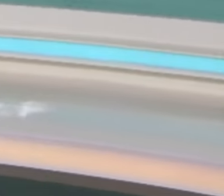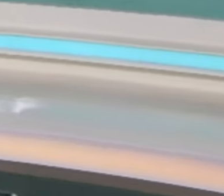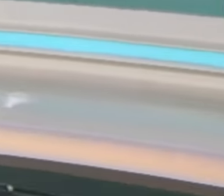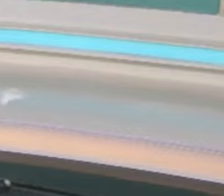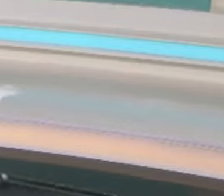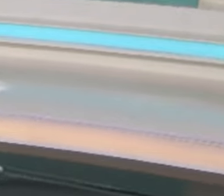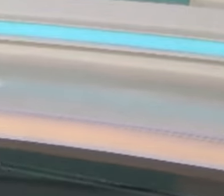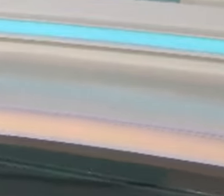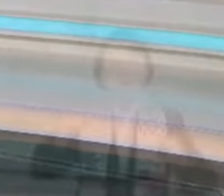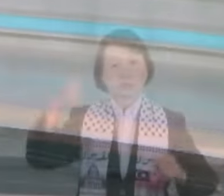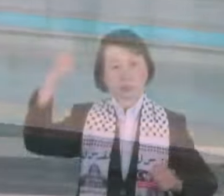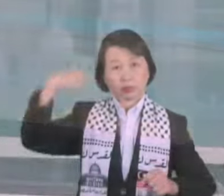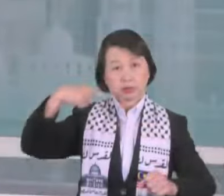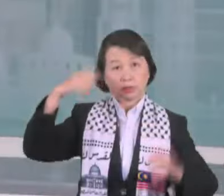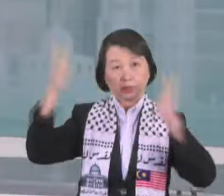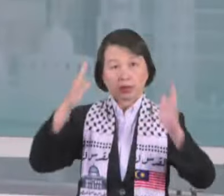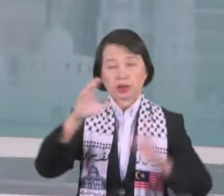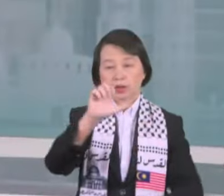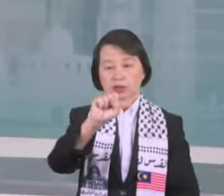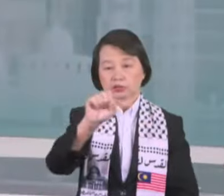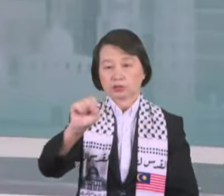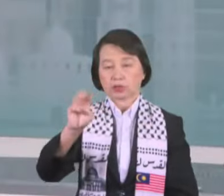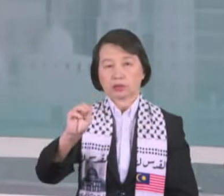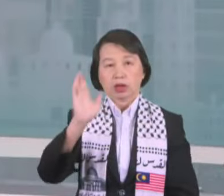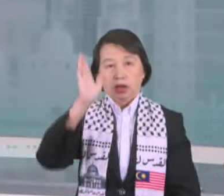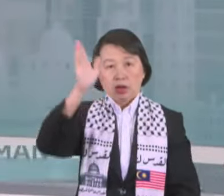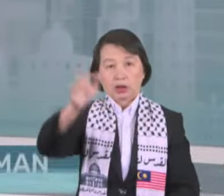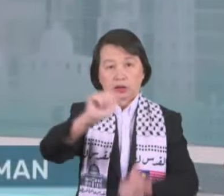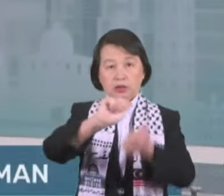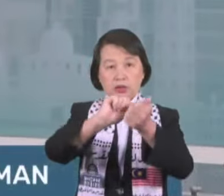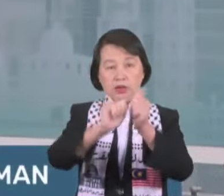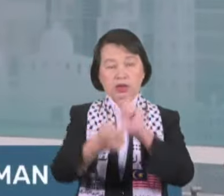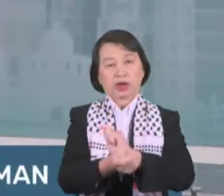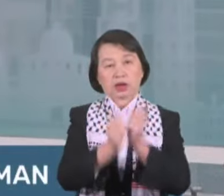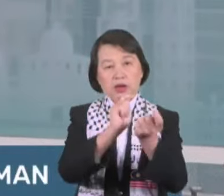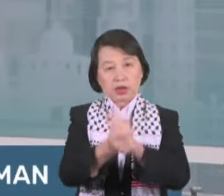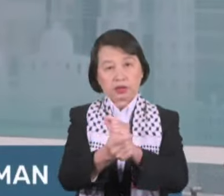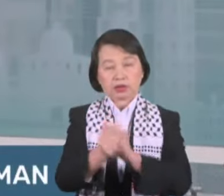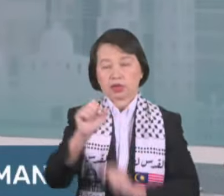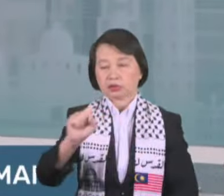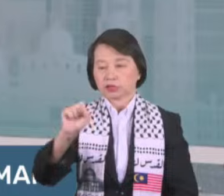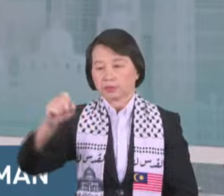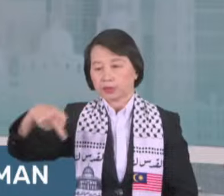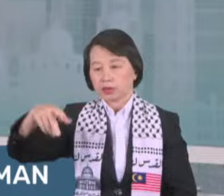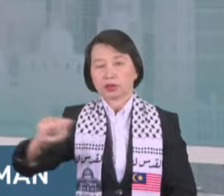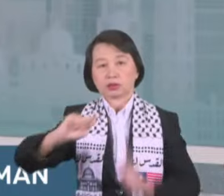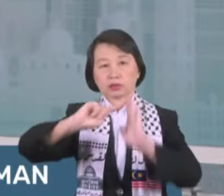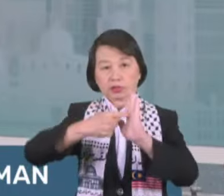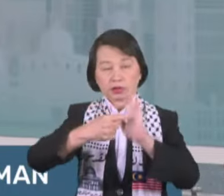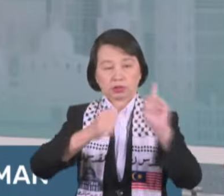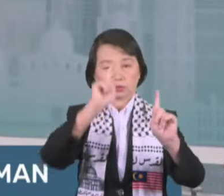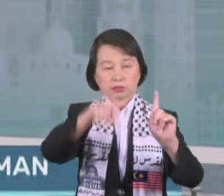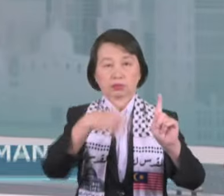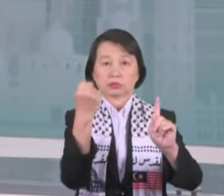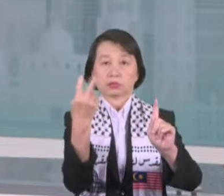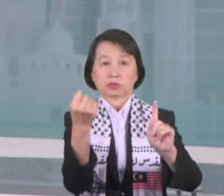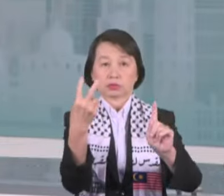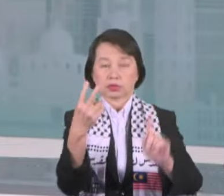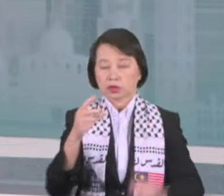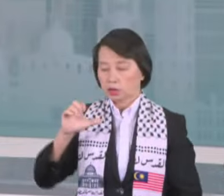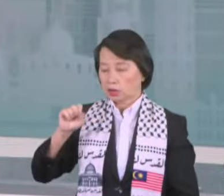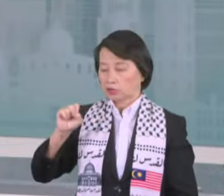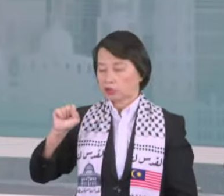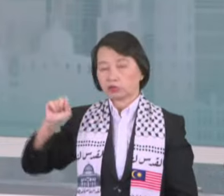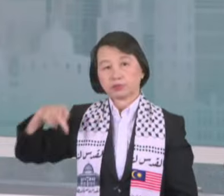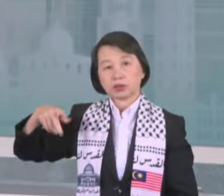Sistem saraan Malaysia SSM akan digantikan kepada Sistem Saraan Perkhidmatan Awam SSPA berkuat kuasa 1 Disember ini.